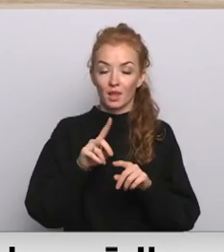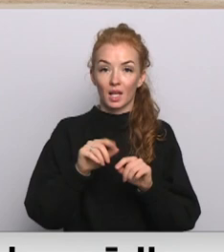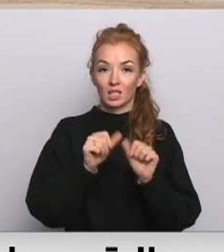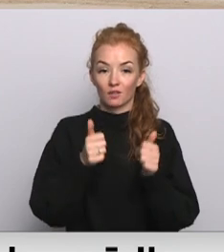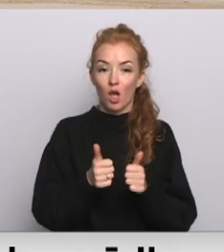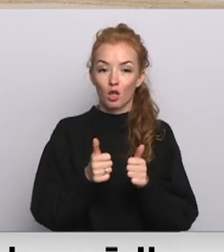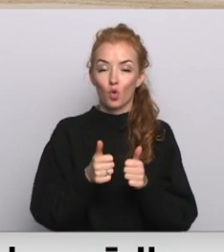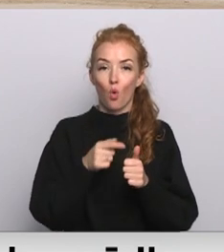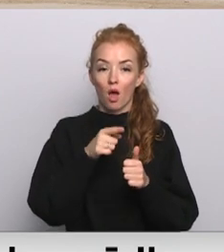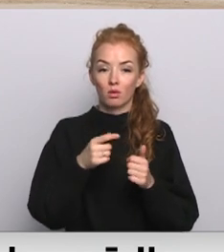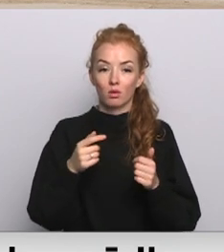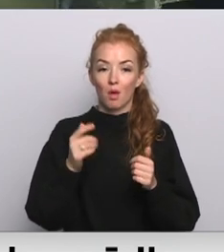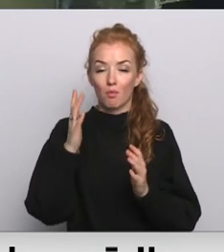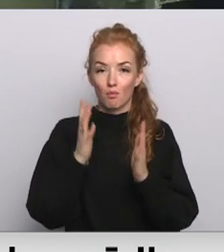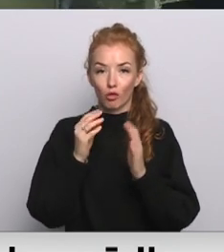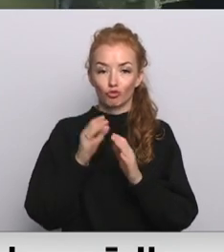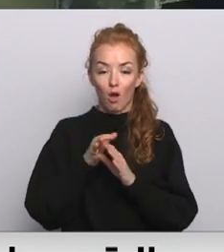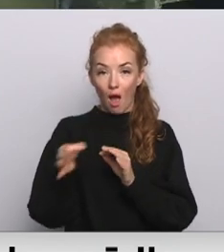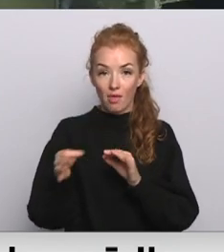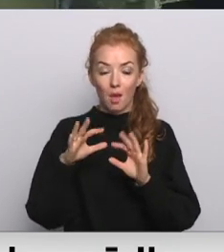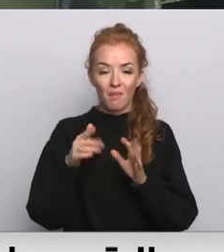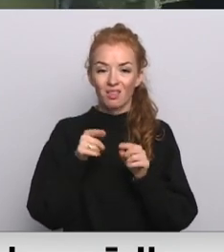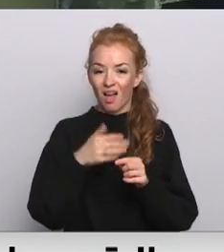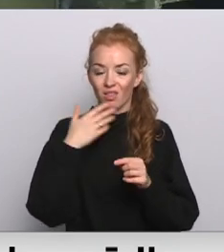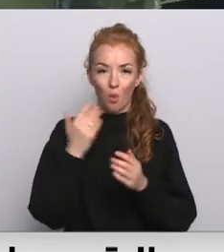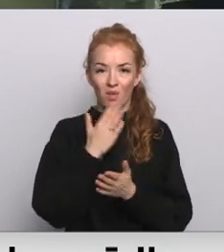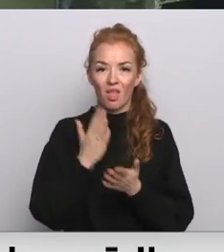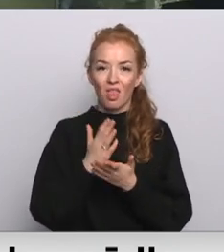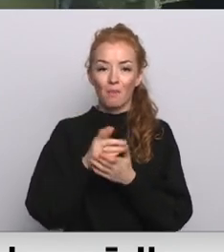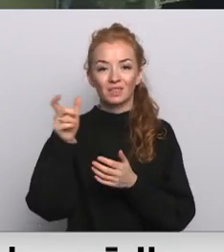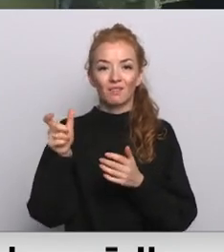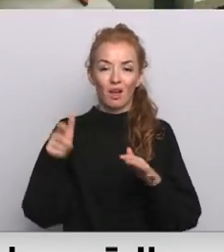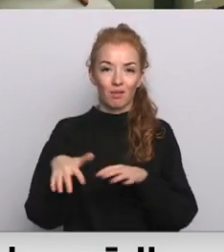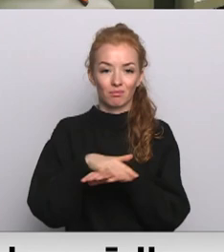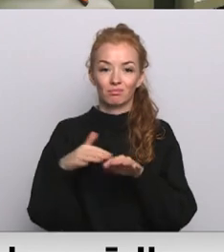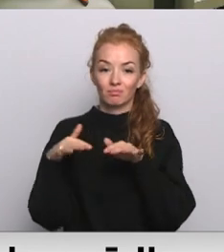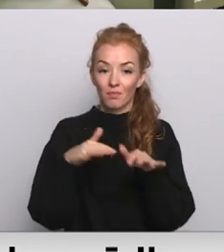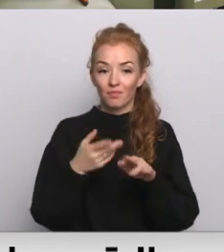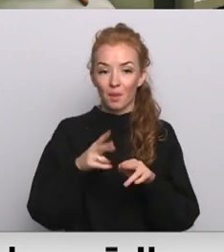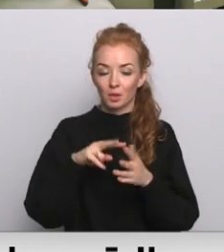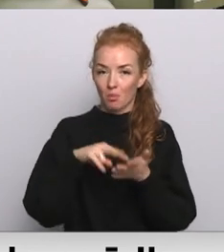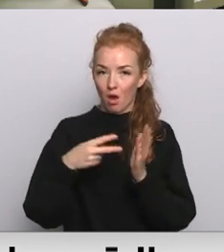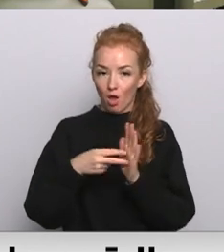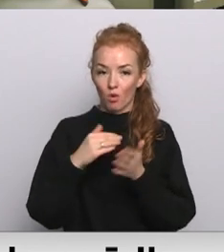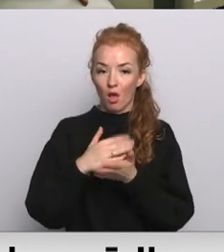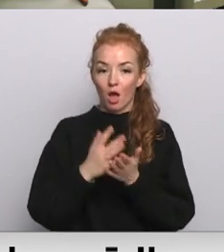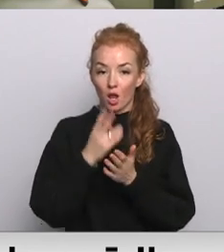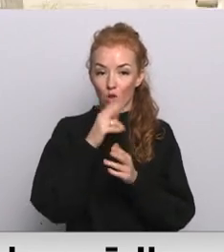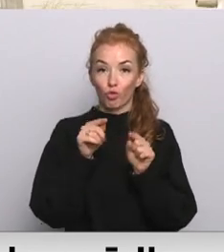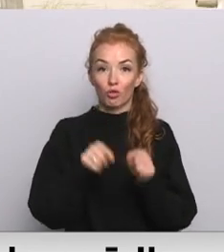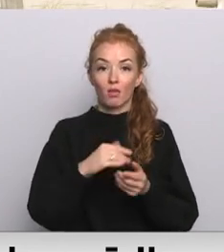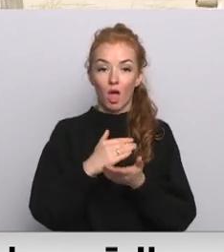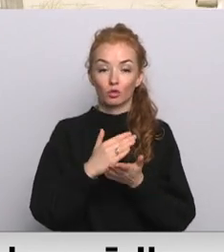izveidota militārajā poligonā Mežaina. Tomēr te tā nav pieejama plašākai sabiedrībai, tāpēc plānots, ka daļa no šeit